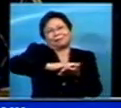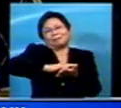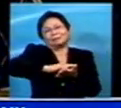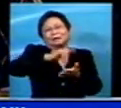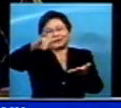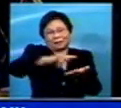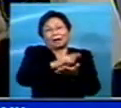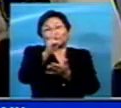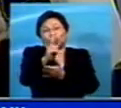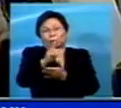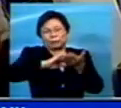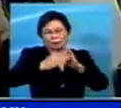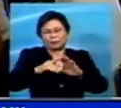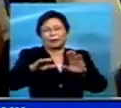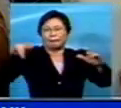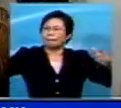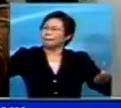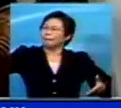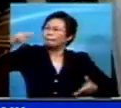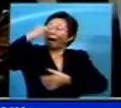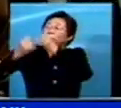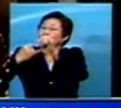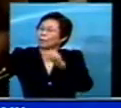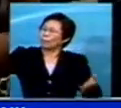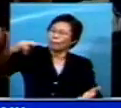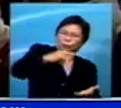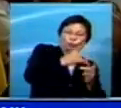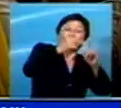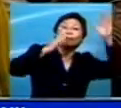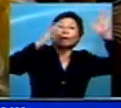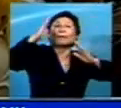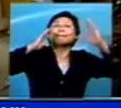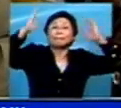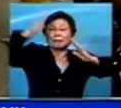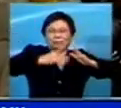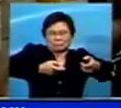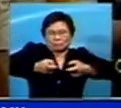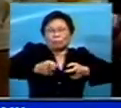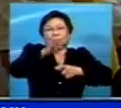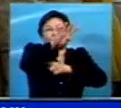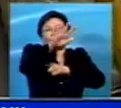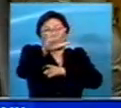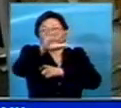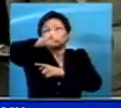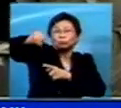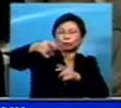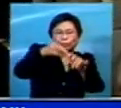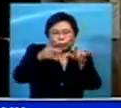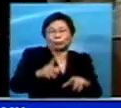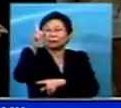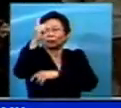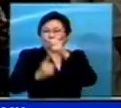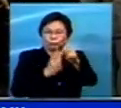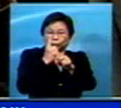akan menjadi satu lagi pintu masuk antarabangsa utama negara. Ia berupaya mengendalikan sehingga 45 juta penumpang